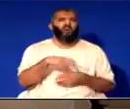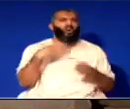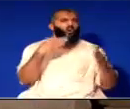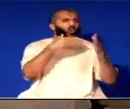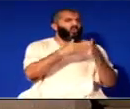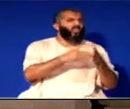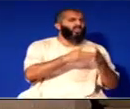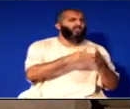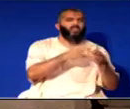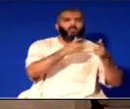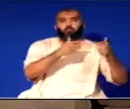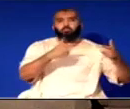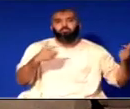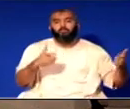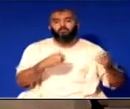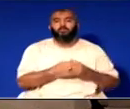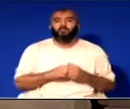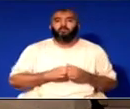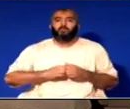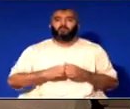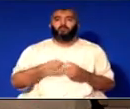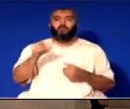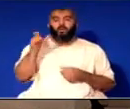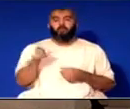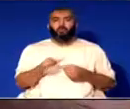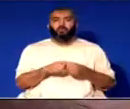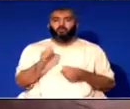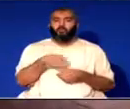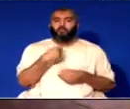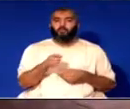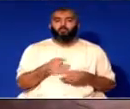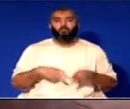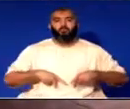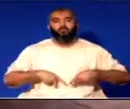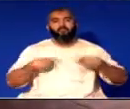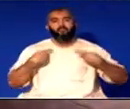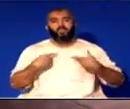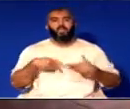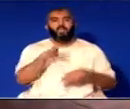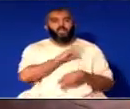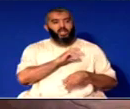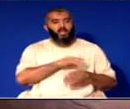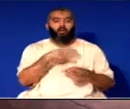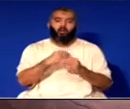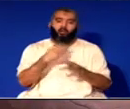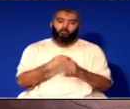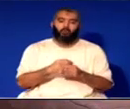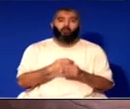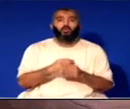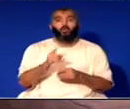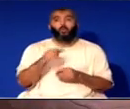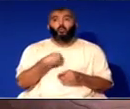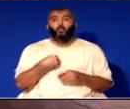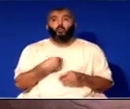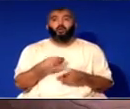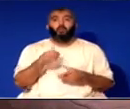لا ينشغل، فليكون ليكون حرص الإنسان على الأشياء التي تنفعه مباشرة، أما الأشياء التي ليس له